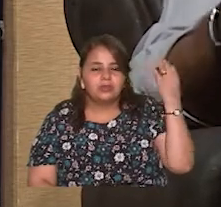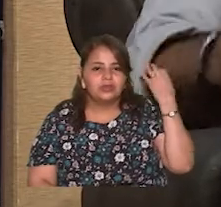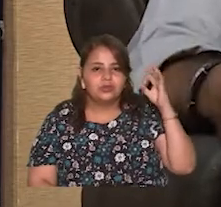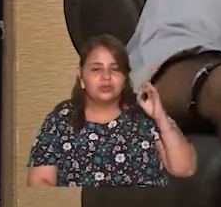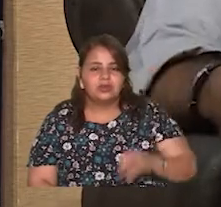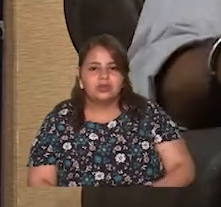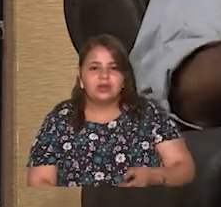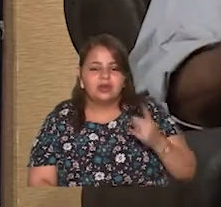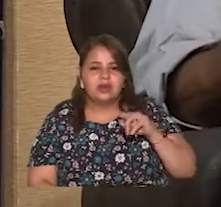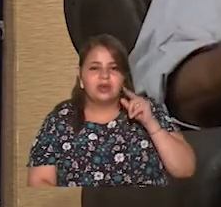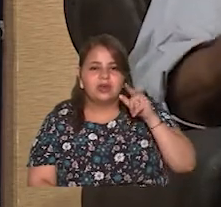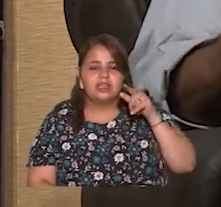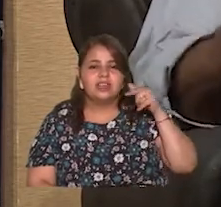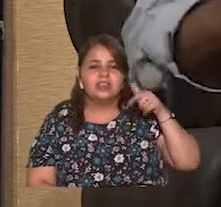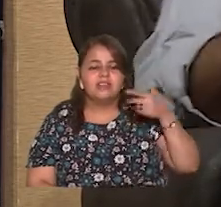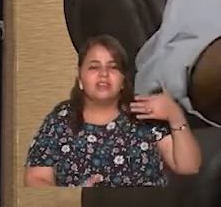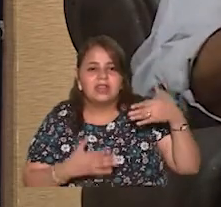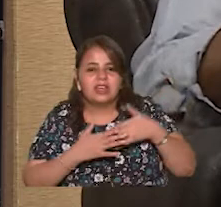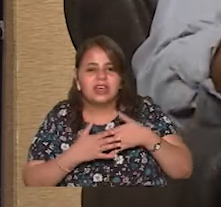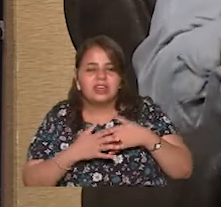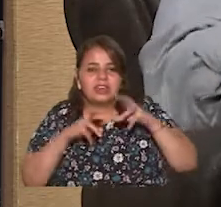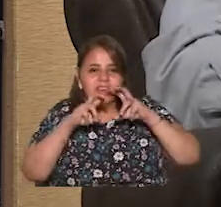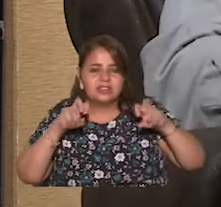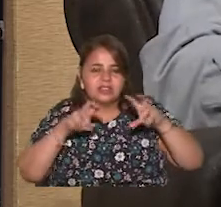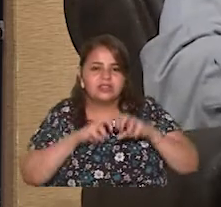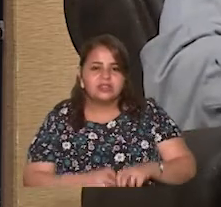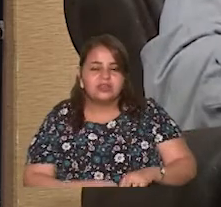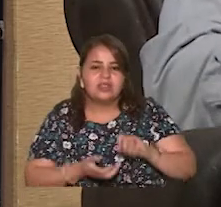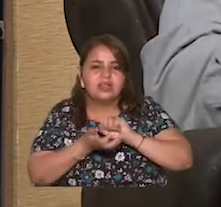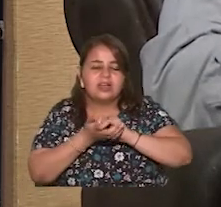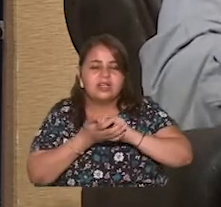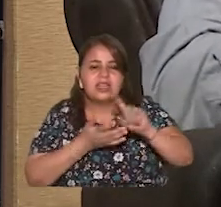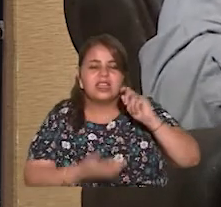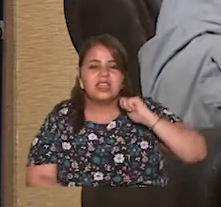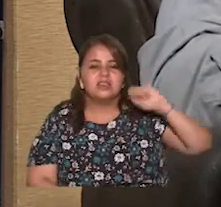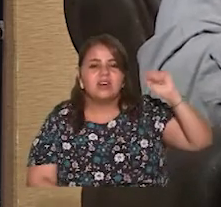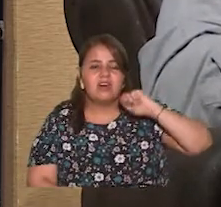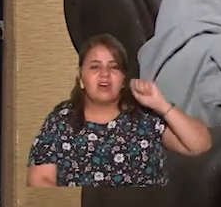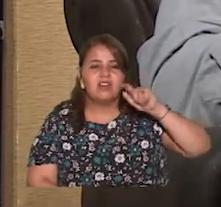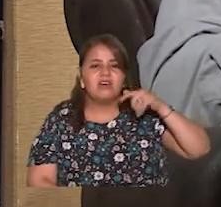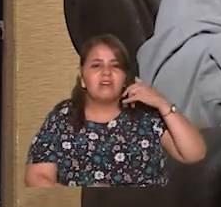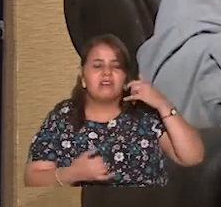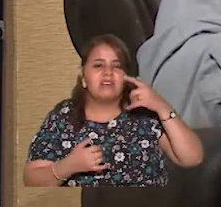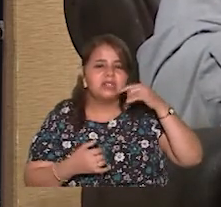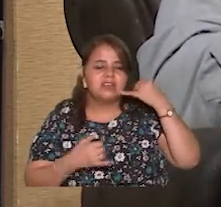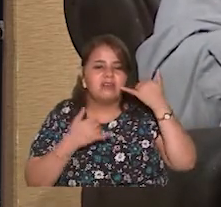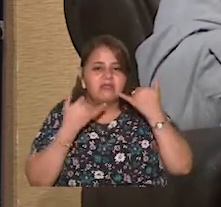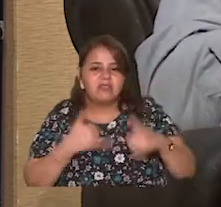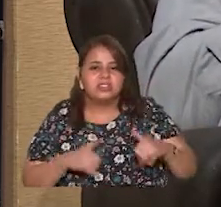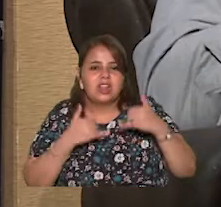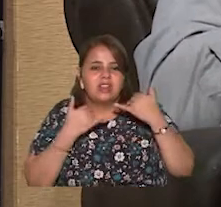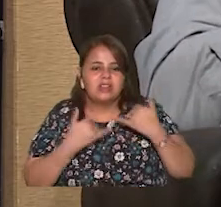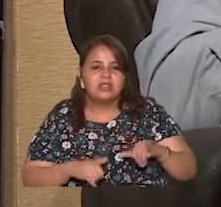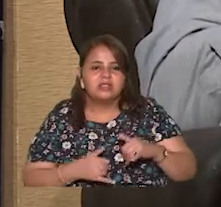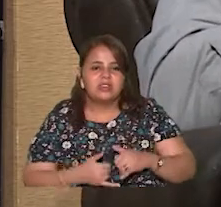بتموتكم، وانتحر. فاكتشف انه لا، هي لو قريتي رسائل الانتحار هتلاقيها كلها فشل، فشل في النفس، فشل في